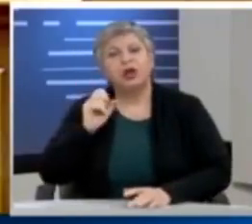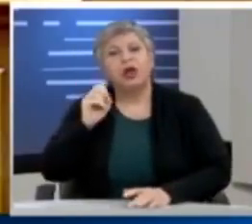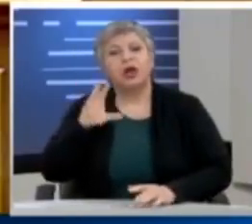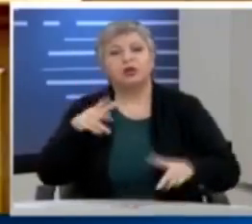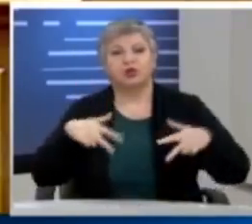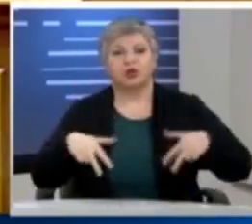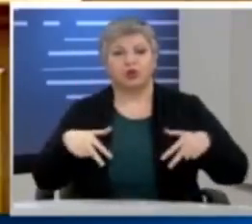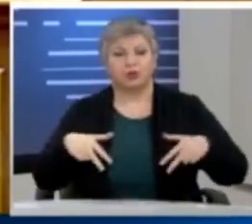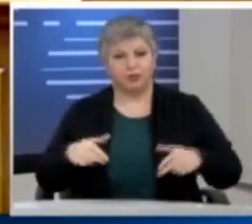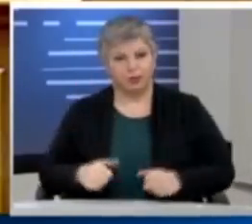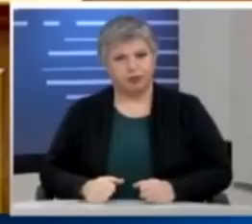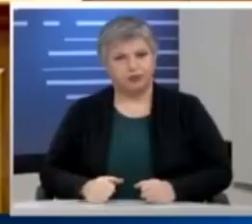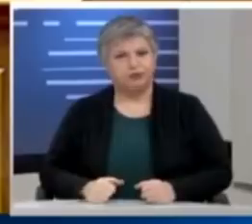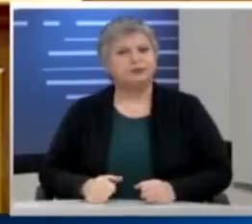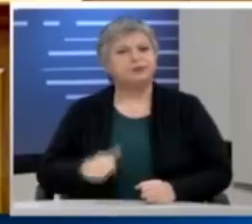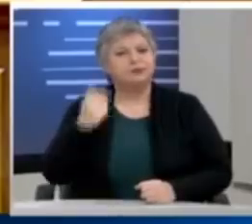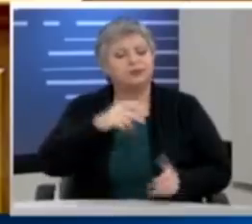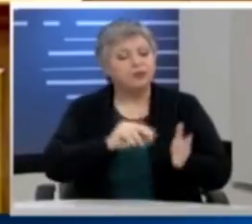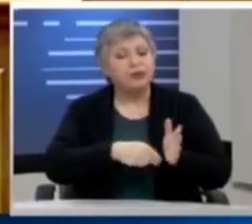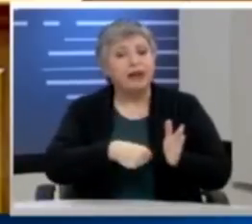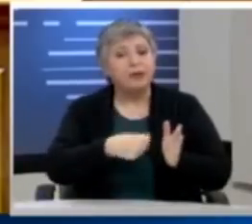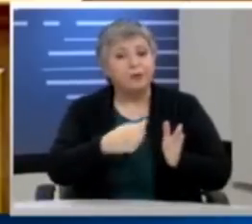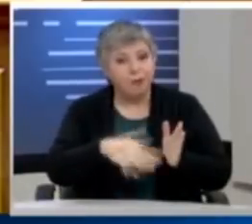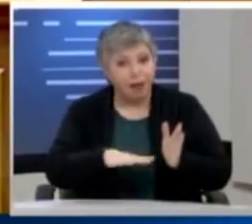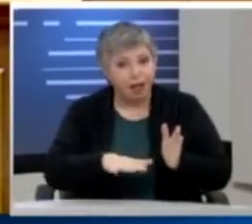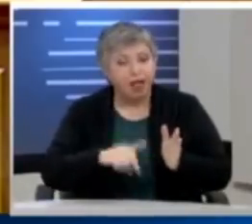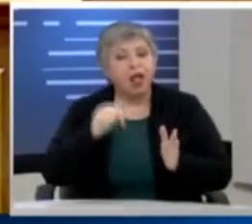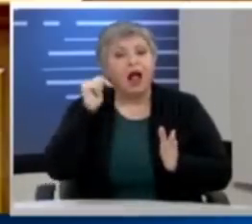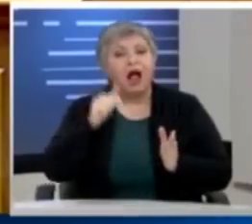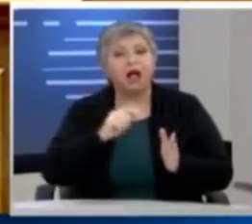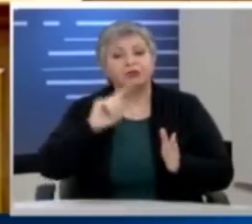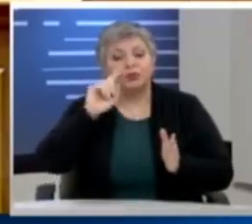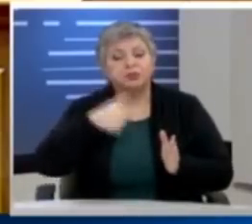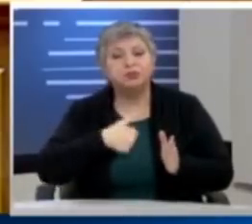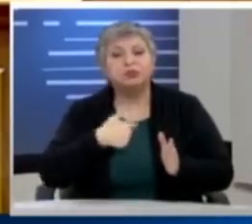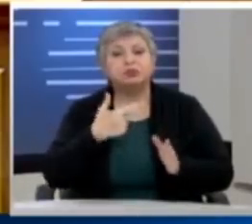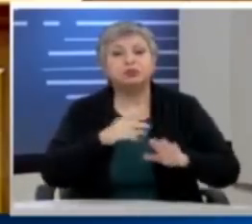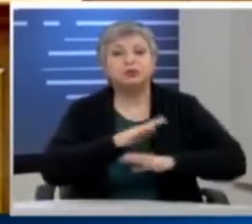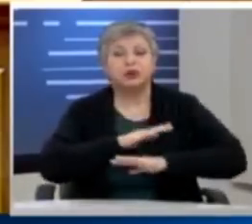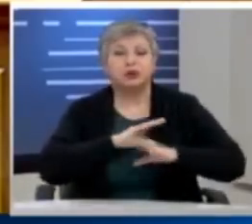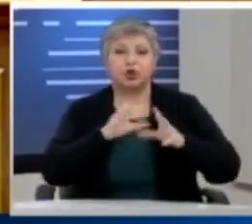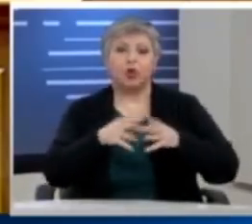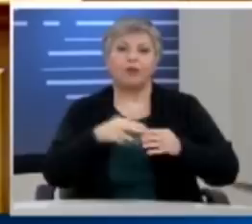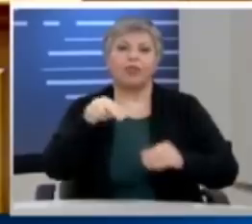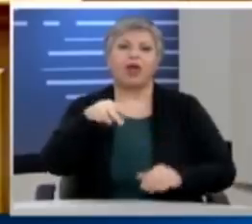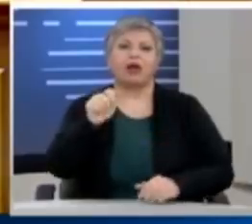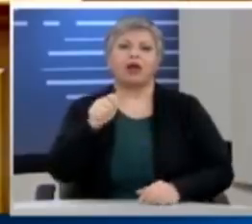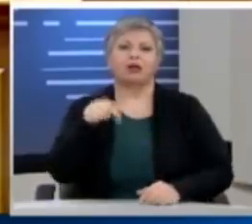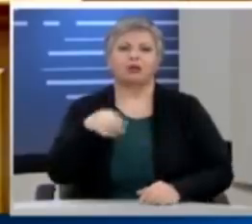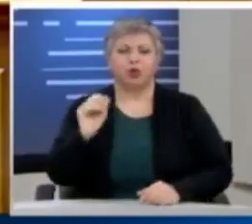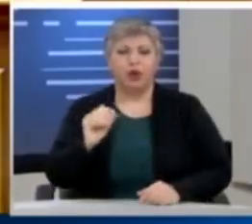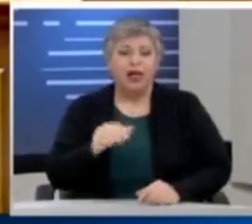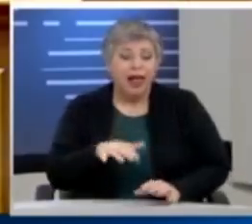που υπογράψατε, κύριε Τσίπρα, είναι νατοϊκή και το φωνάζει από την αρχή κιόλας του κειμένου